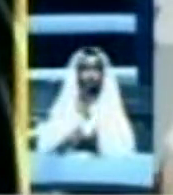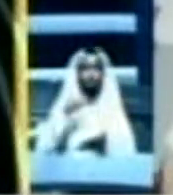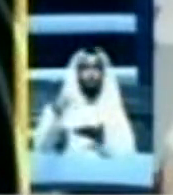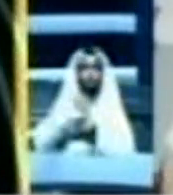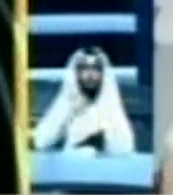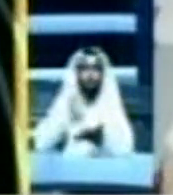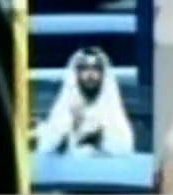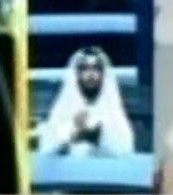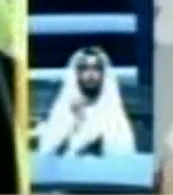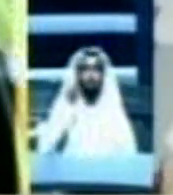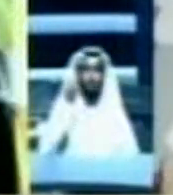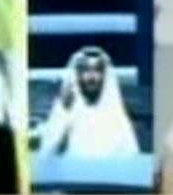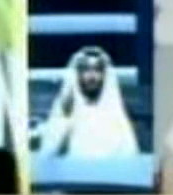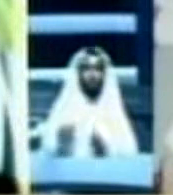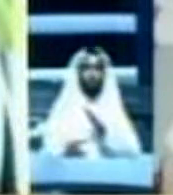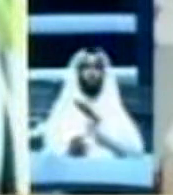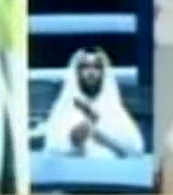قضايا وأمال في الانتظار.